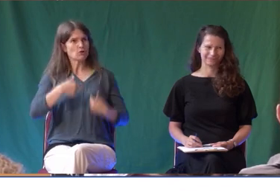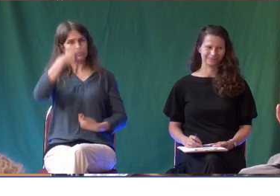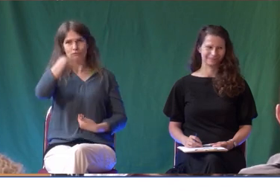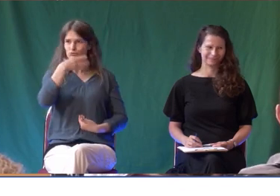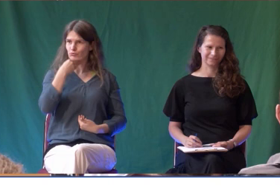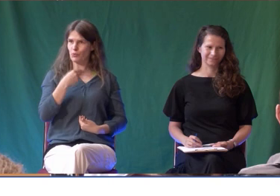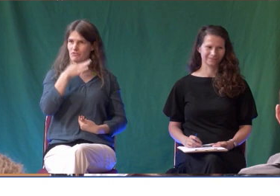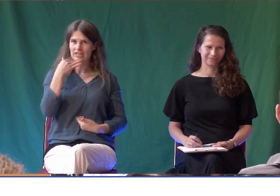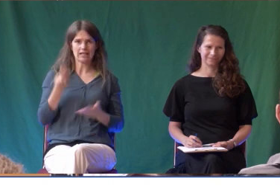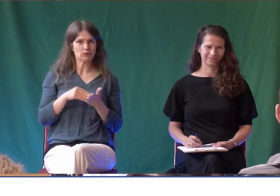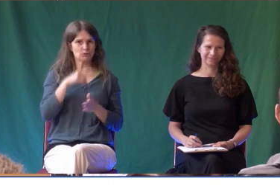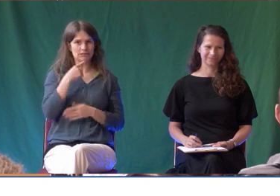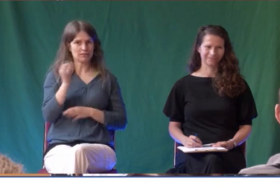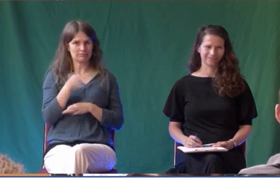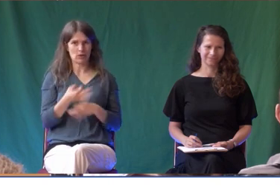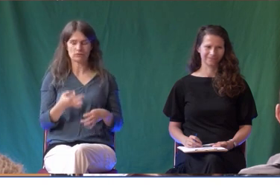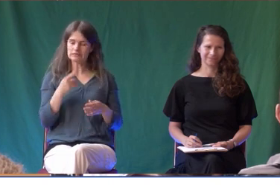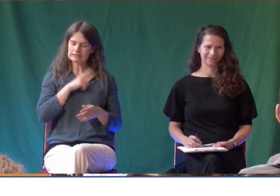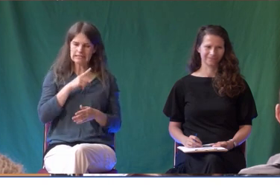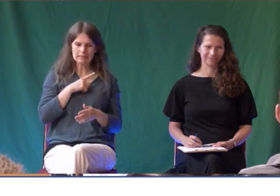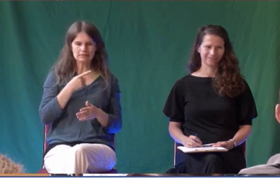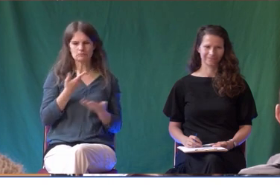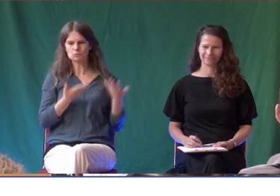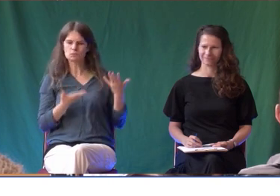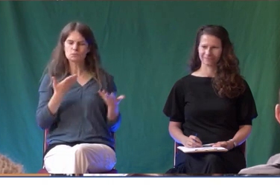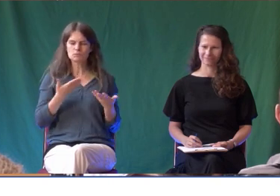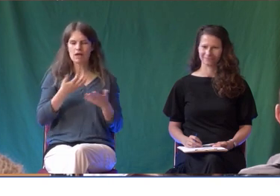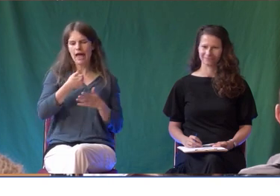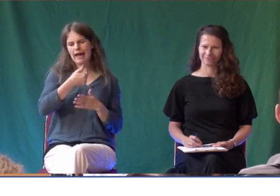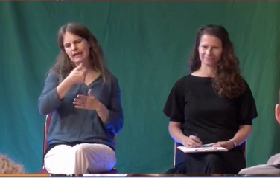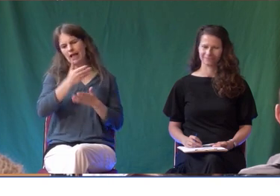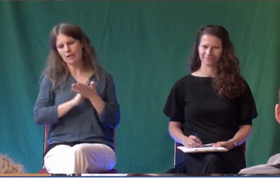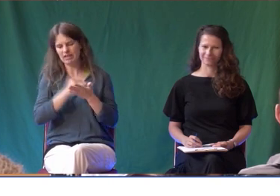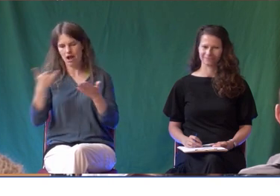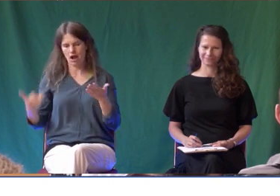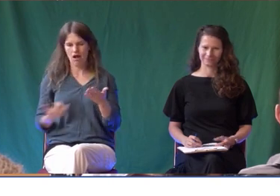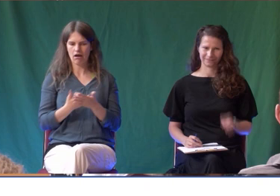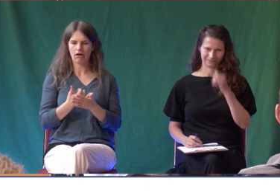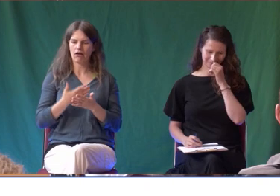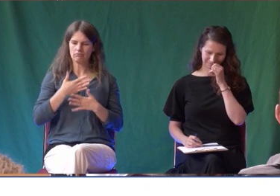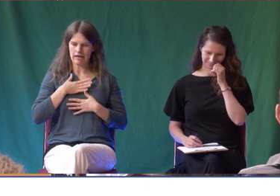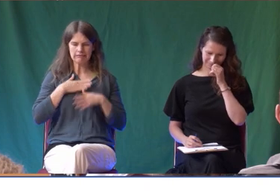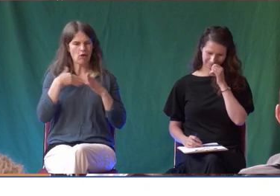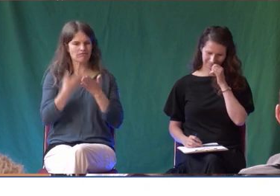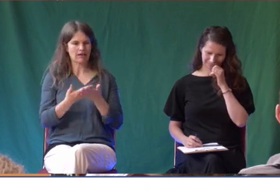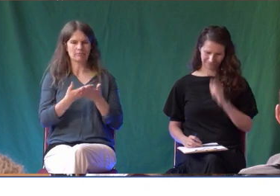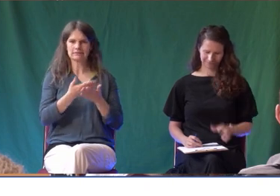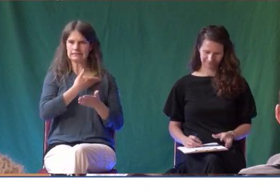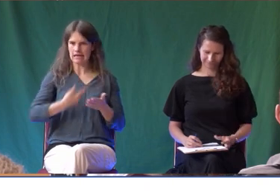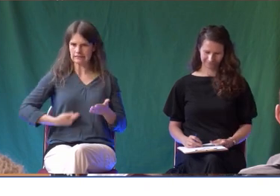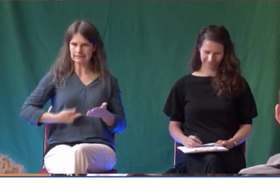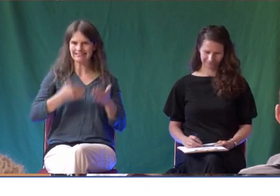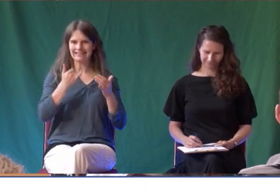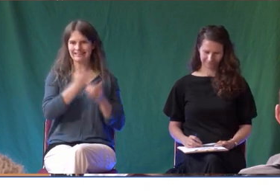ich bin seit anderthalb Jahren zuständig für die Kinderrechte in Sachsen dafür